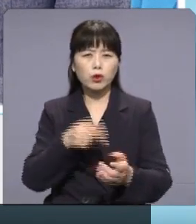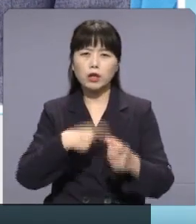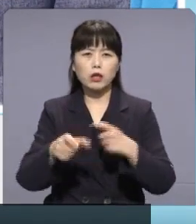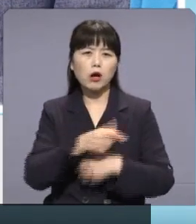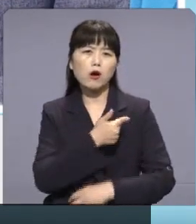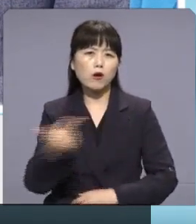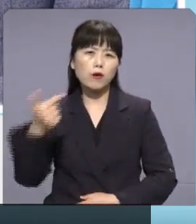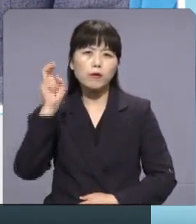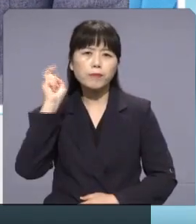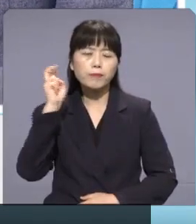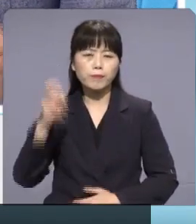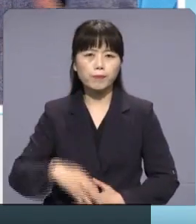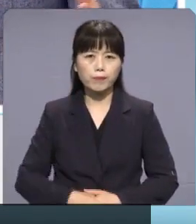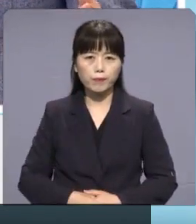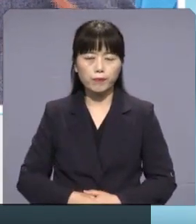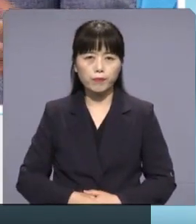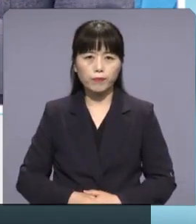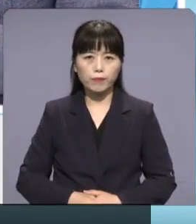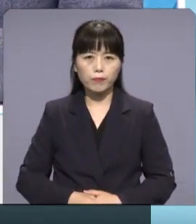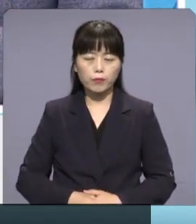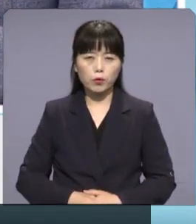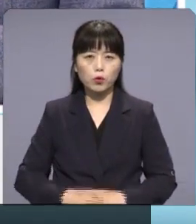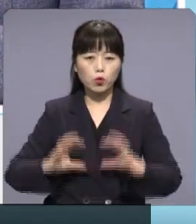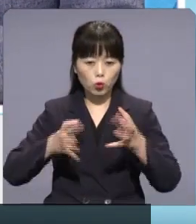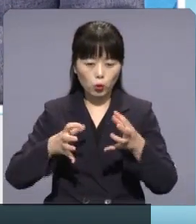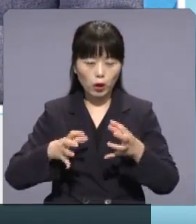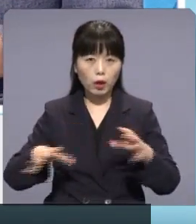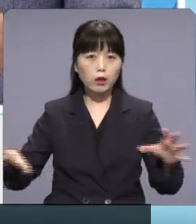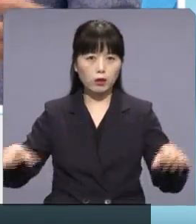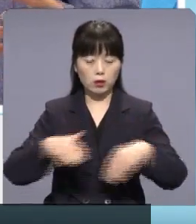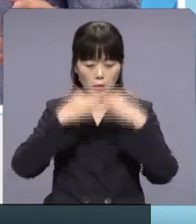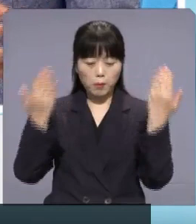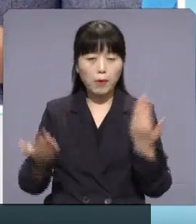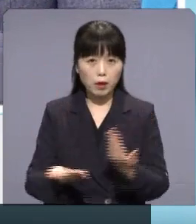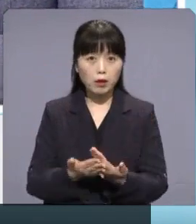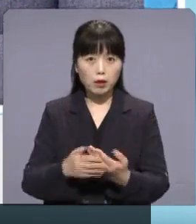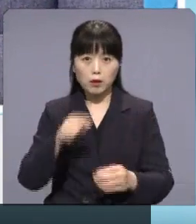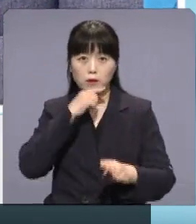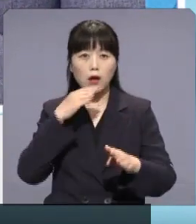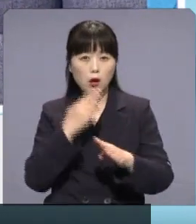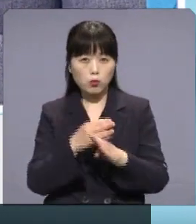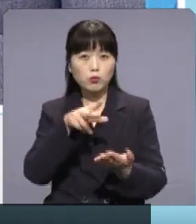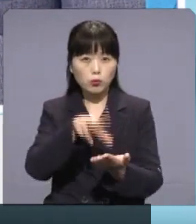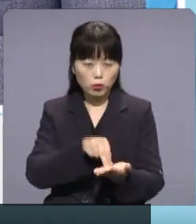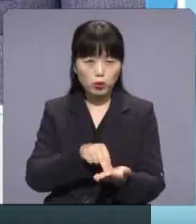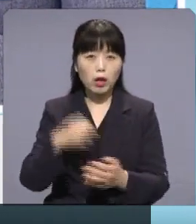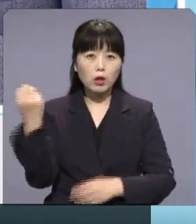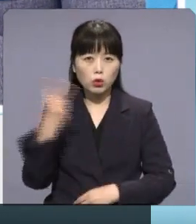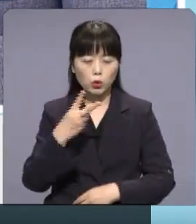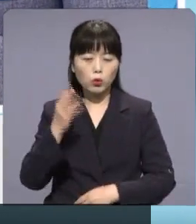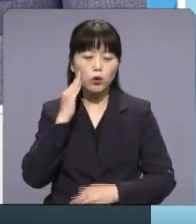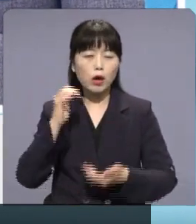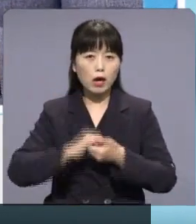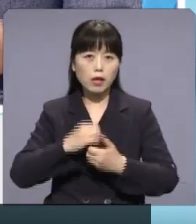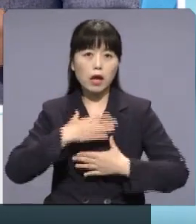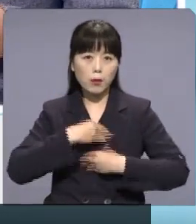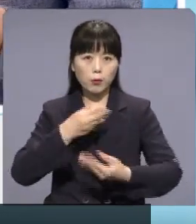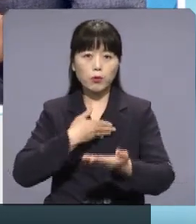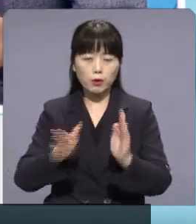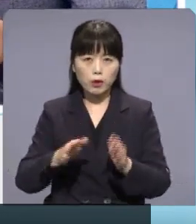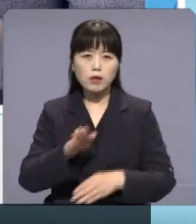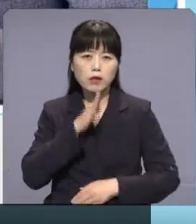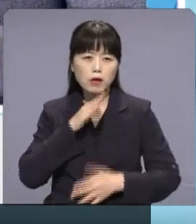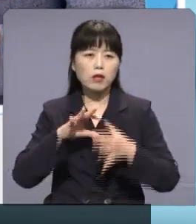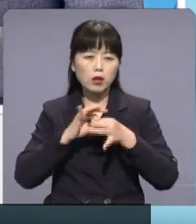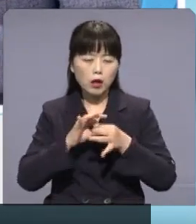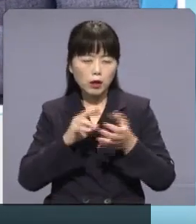같다. 어떤 파장이요? 그러니까 이제 전반적인 뭐 문재인 정권하의 대북 문제라든지 아니면 청와대 안보실에서